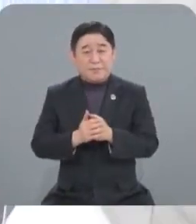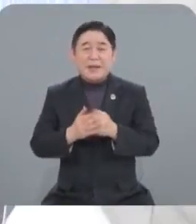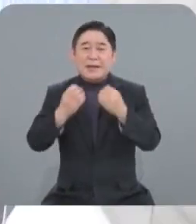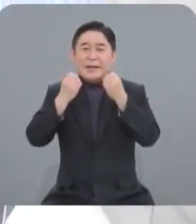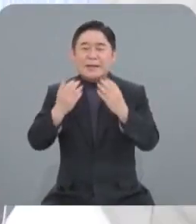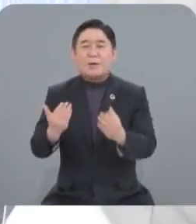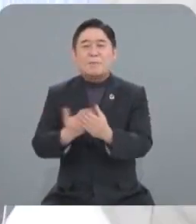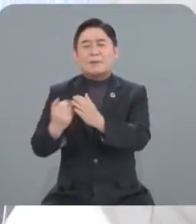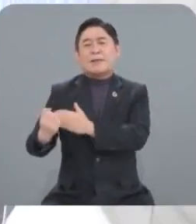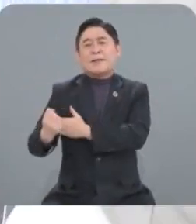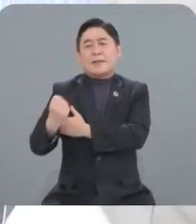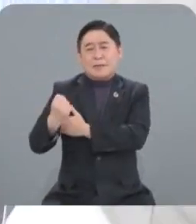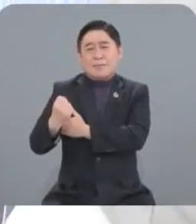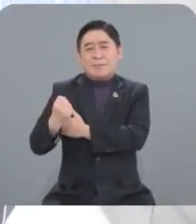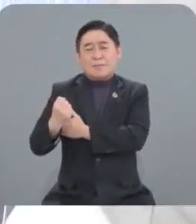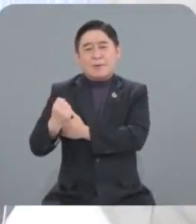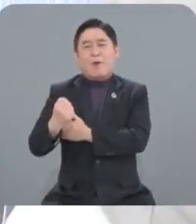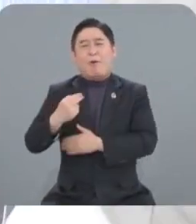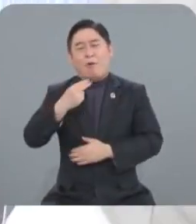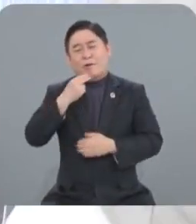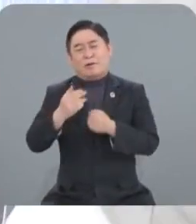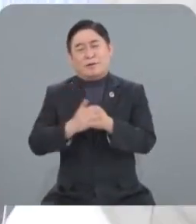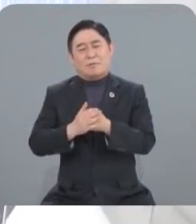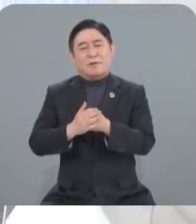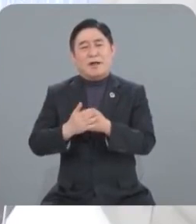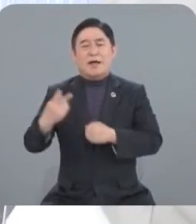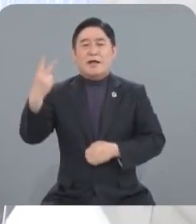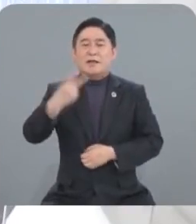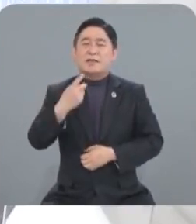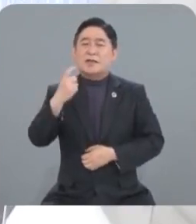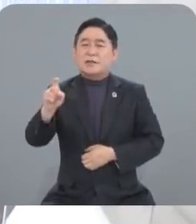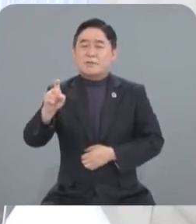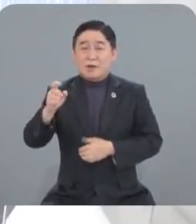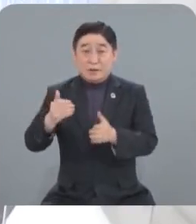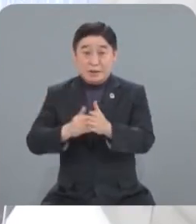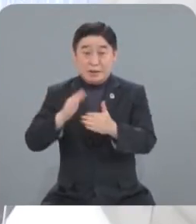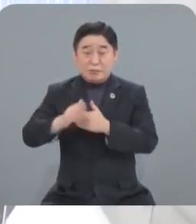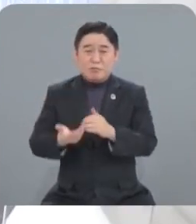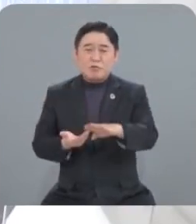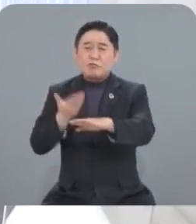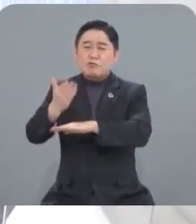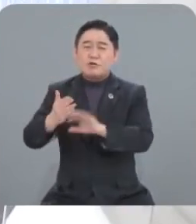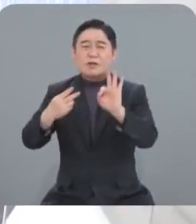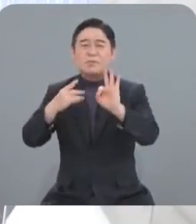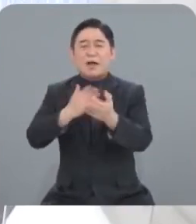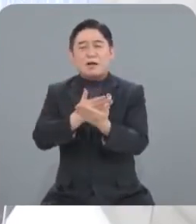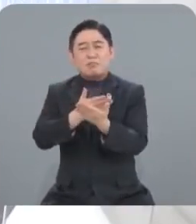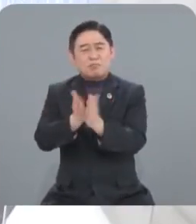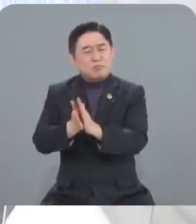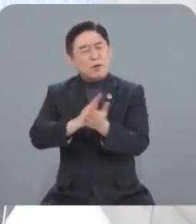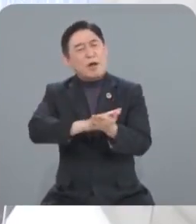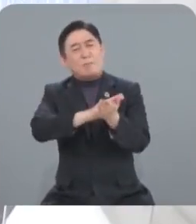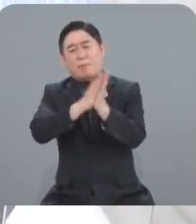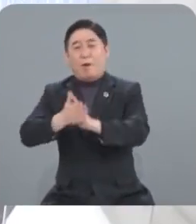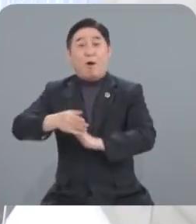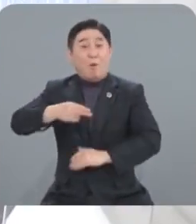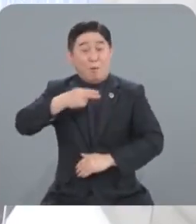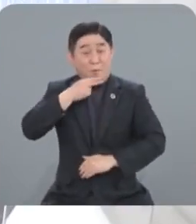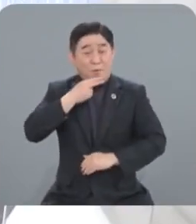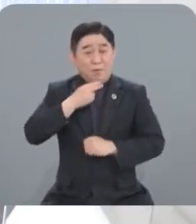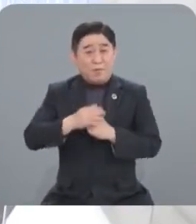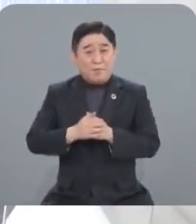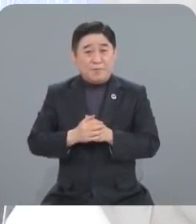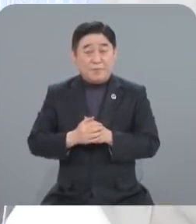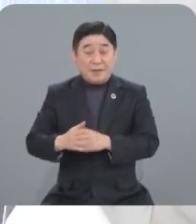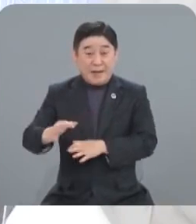새로운 성장동력이 나타나지 않아 2010년 이후 수출 10대 품목의 변화가 없었을 뿐만 아니라